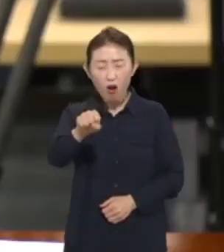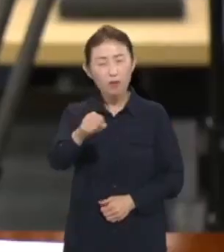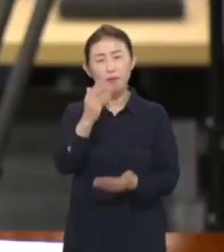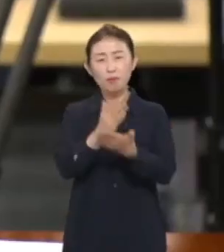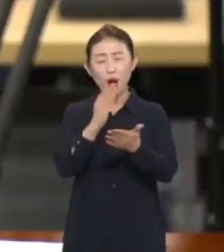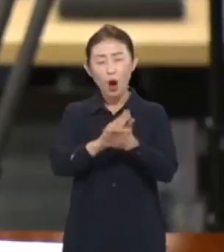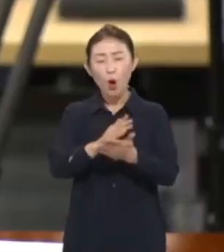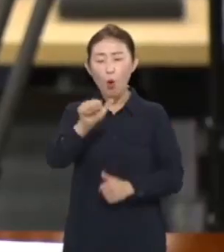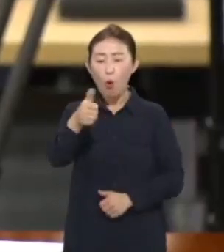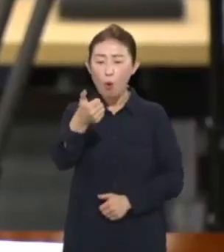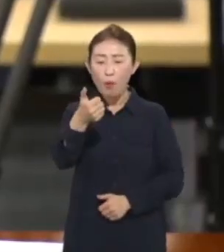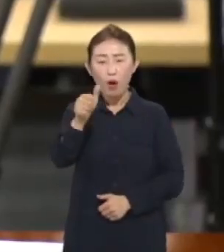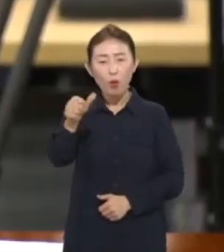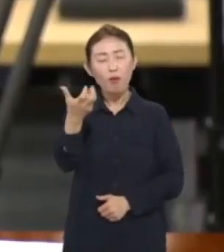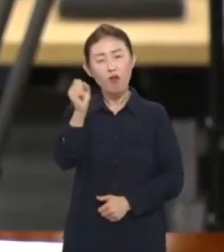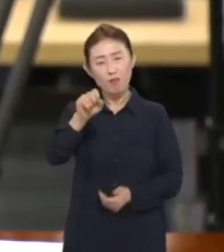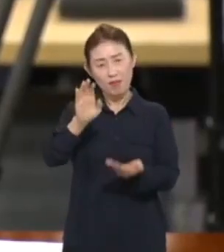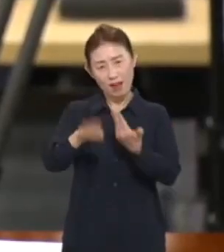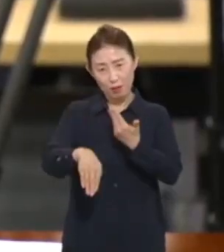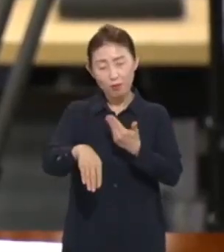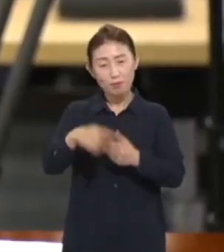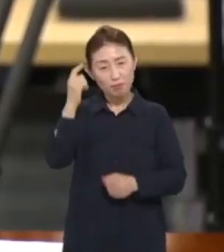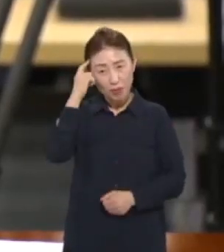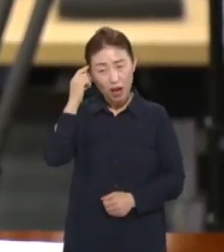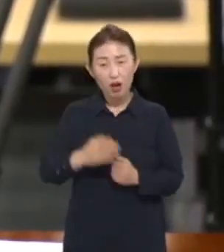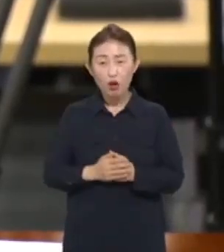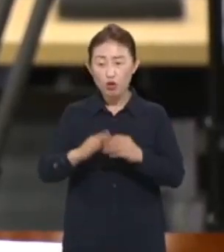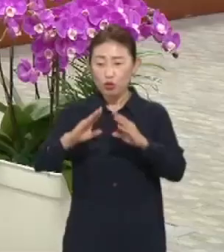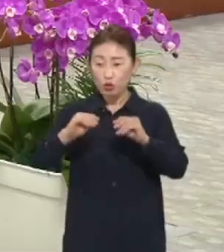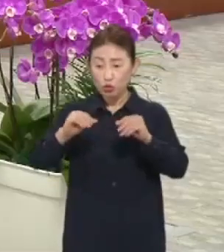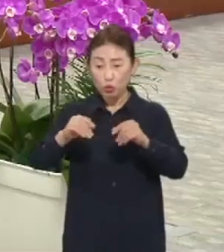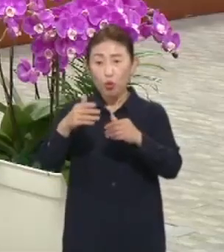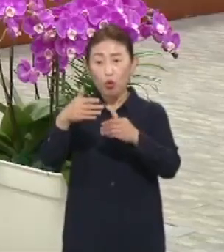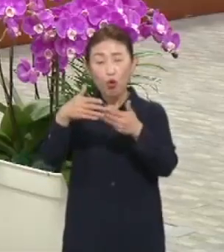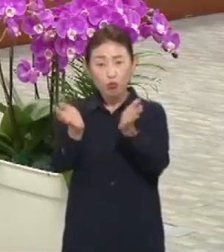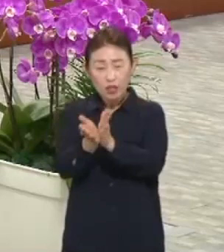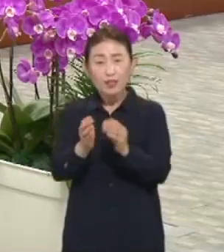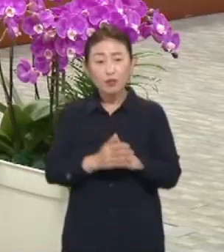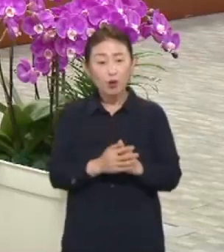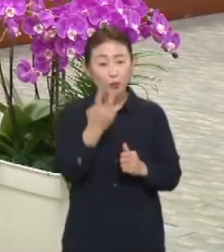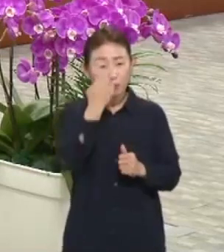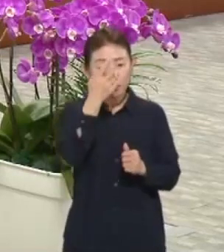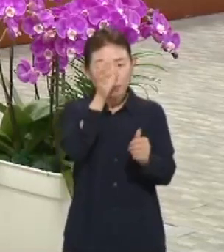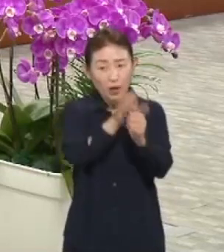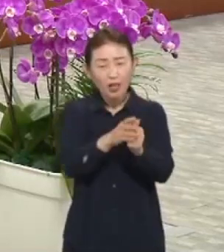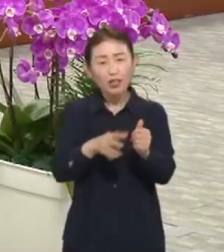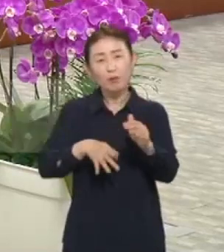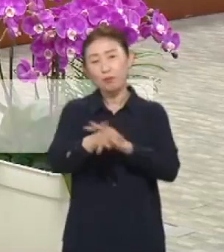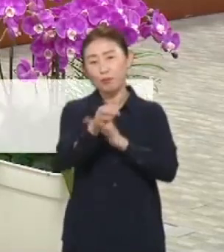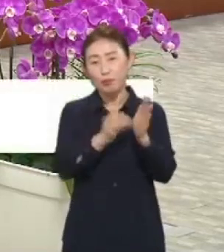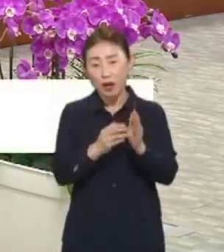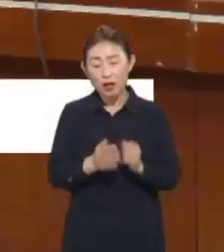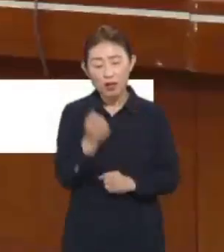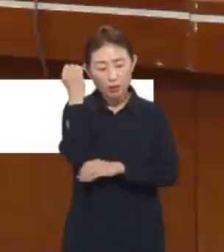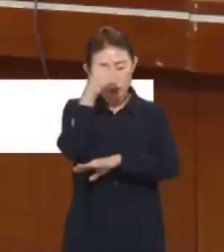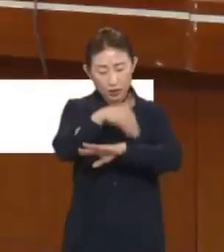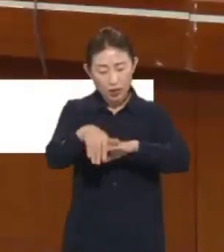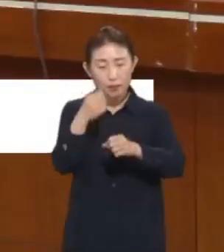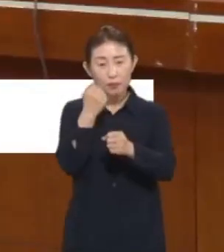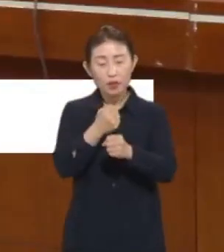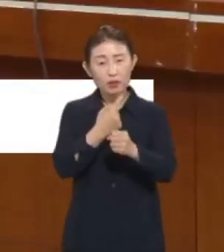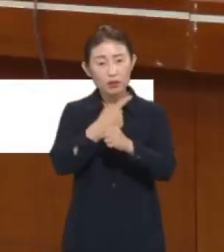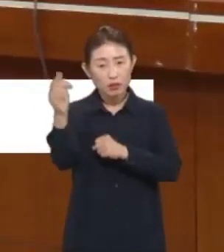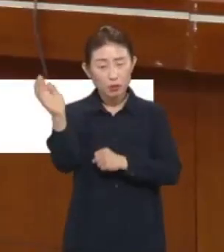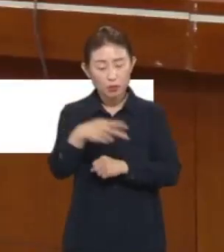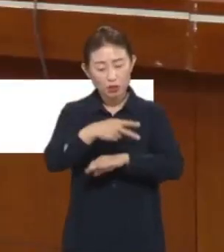이하로 조정하는 것이 핵심인데 용역비는 국토부가 부담합니다. 올해 안에 용역이 완료되면 기본 계획을 수립하고